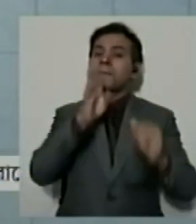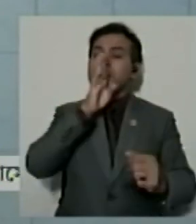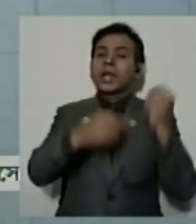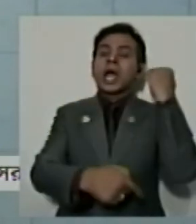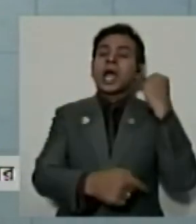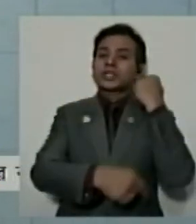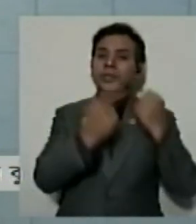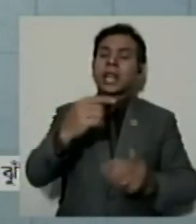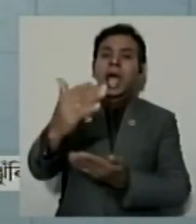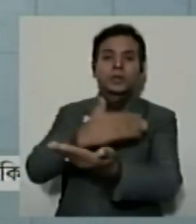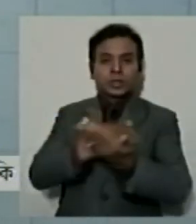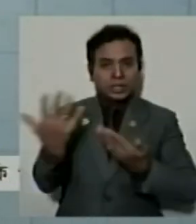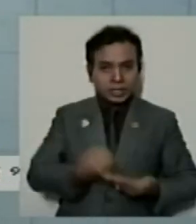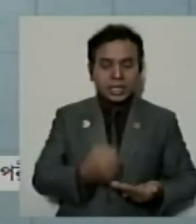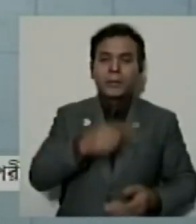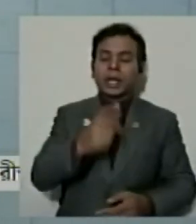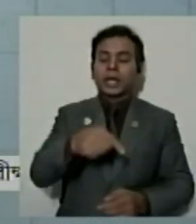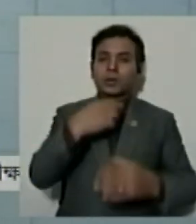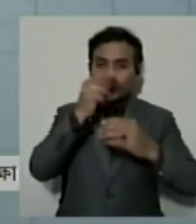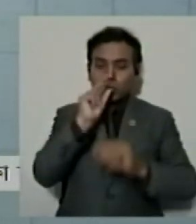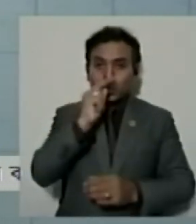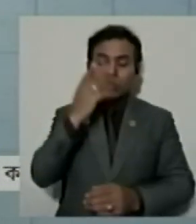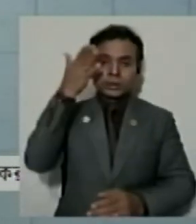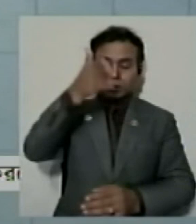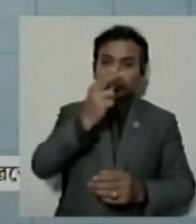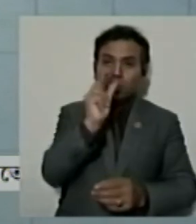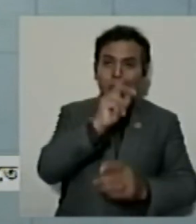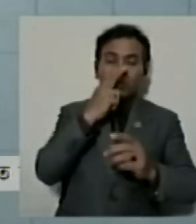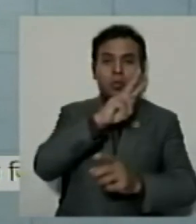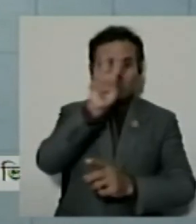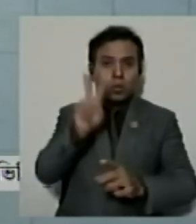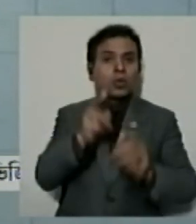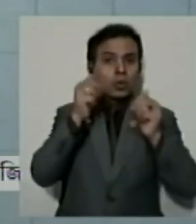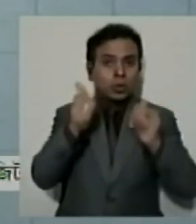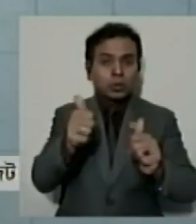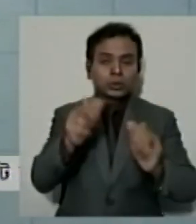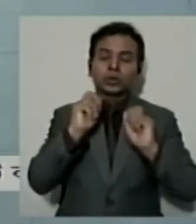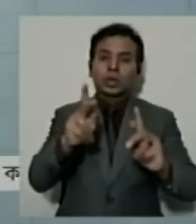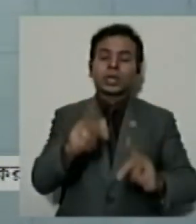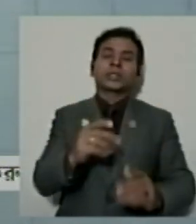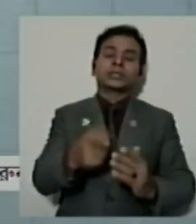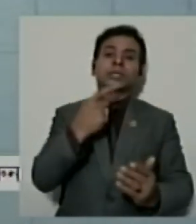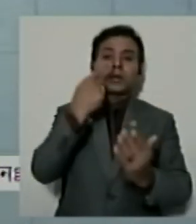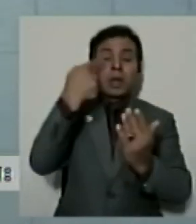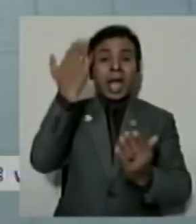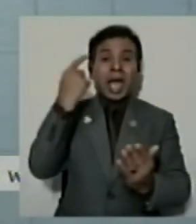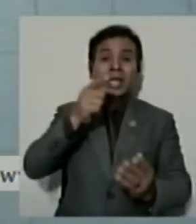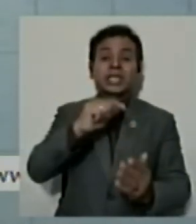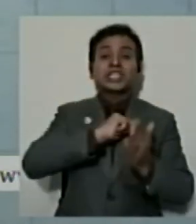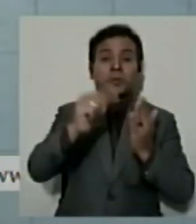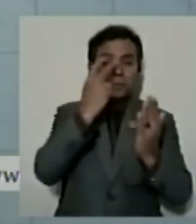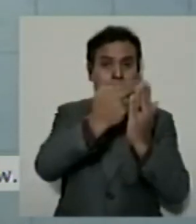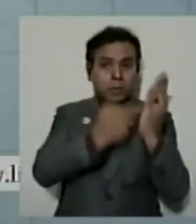যা শর্ত দিয়েছি আমরা, সেই শর্ত সাপেক্ষে এই বেসরকারি হাসপাতালগুলোকেও আমরা অনুমোদন দিয়ে দিব। এবং